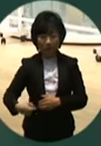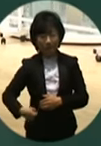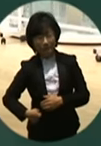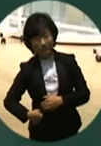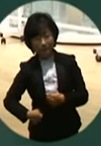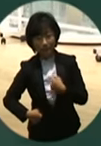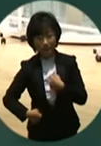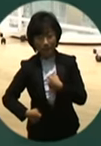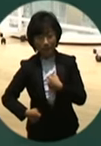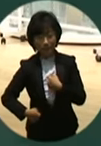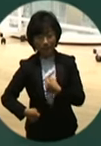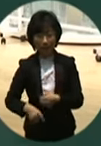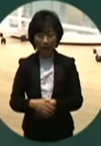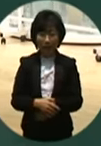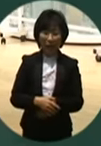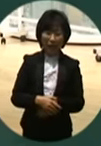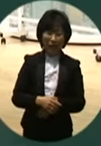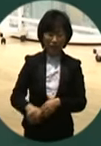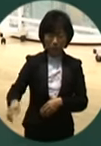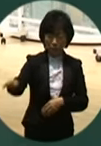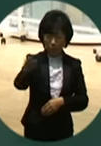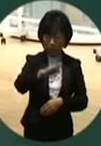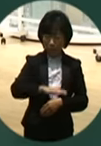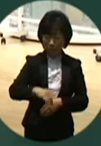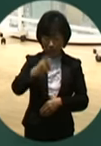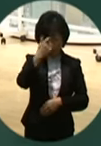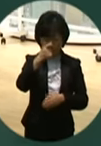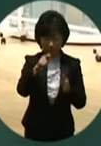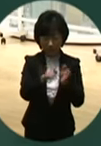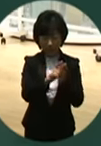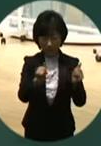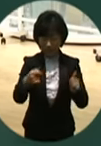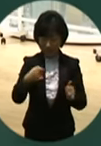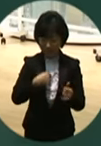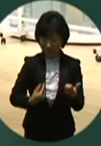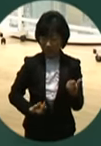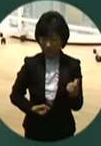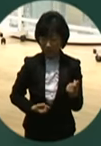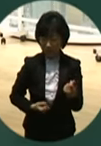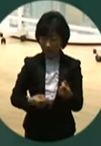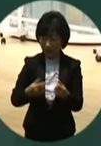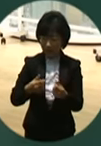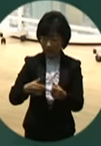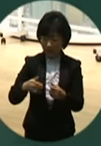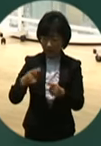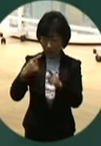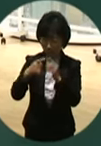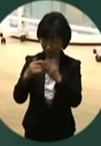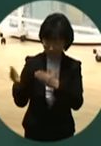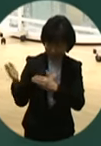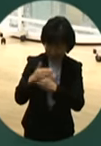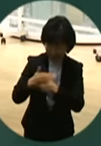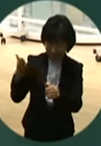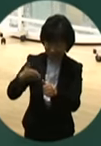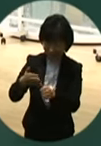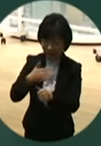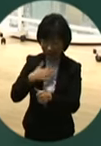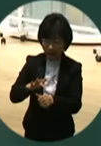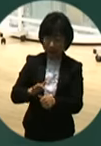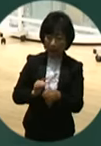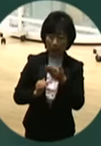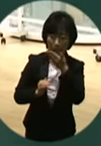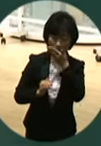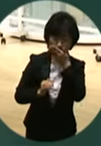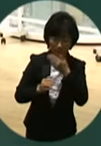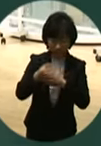my guilt. 다 내 같은 놈들이 기독교인이니까. 그렇잖아요. It really weighed on my grip because every Christian was